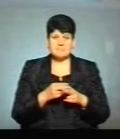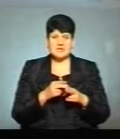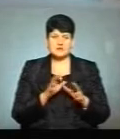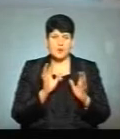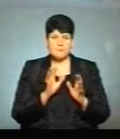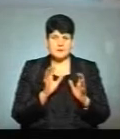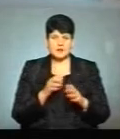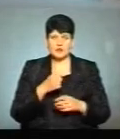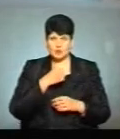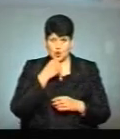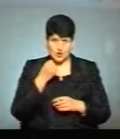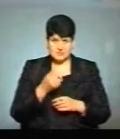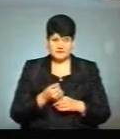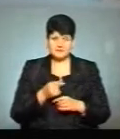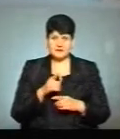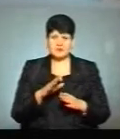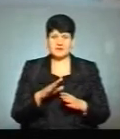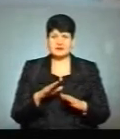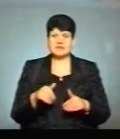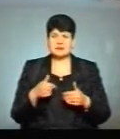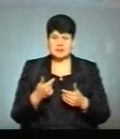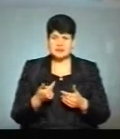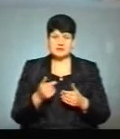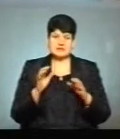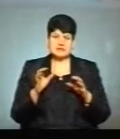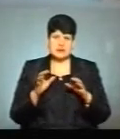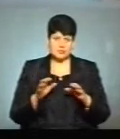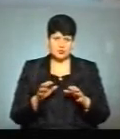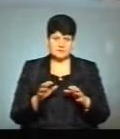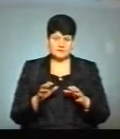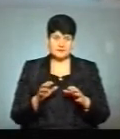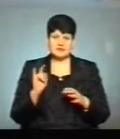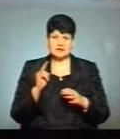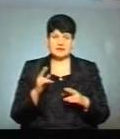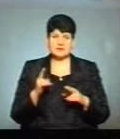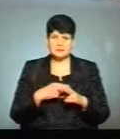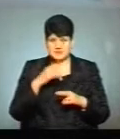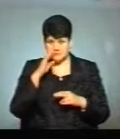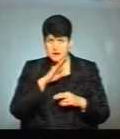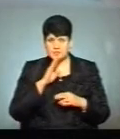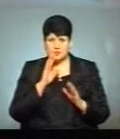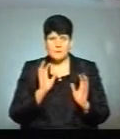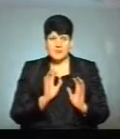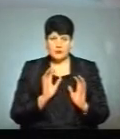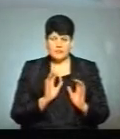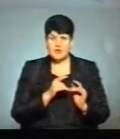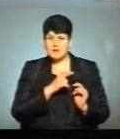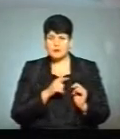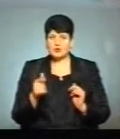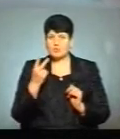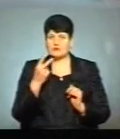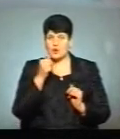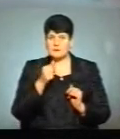дорослих, вона надається їй відповідно статус. Статус дитини позбавлення батьківського піклування. І потім протягом